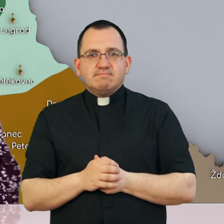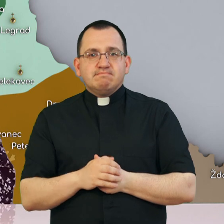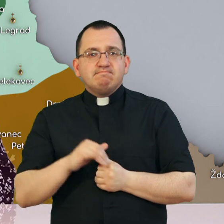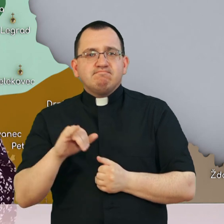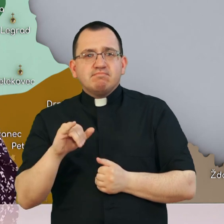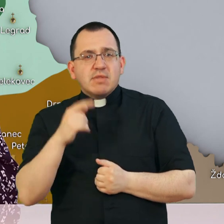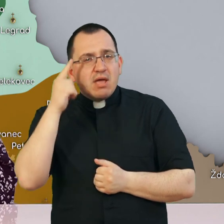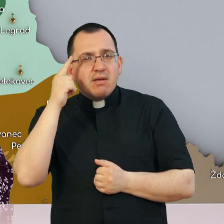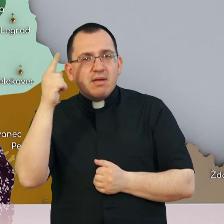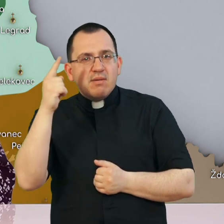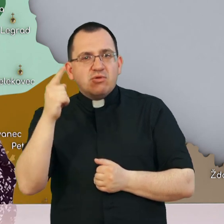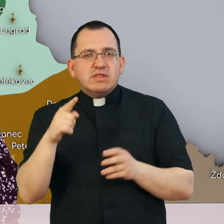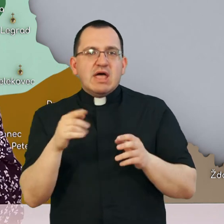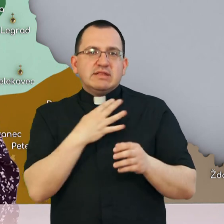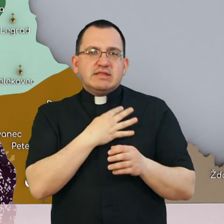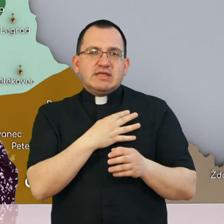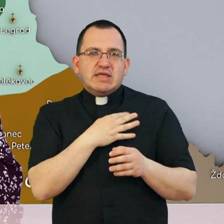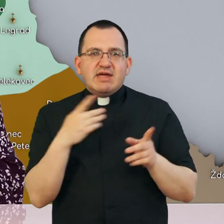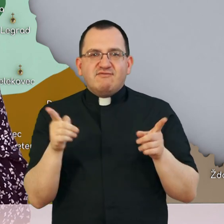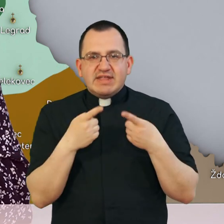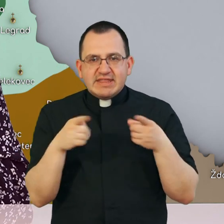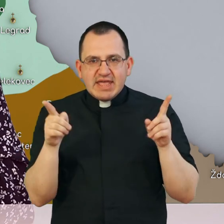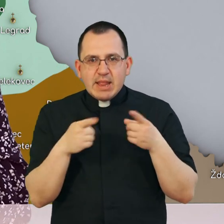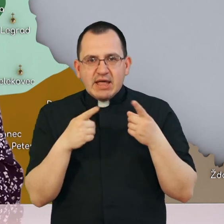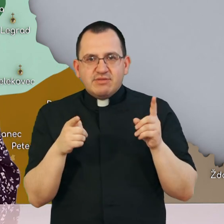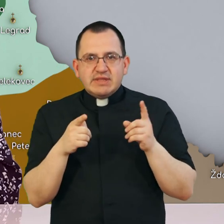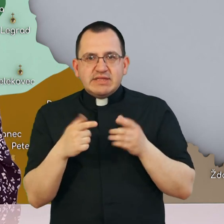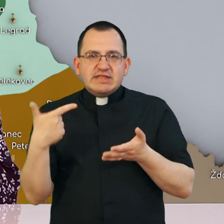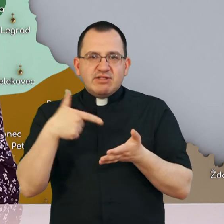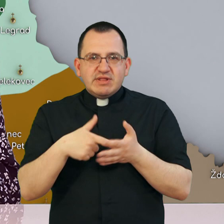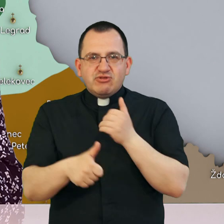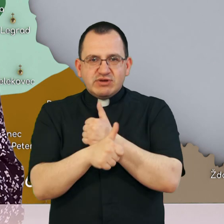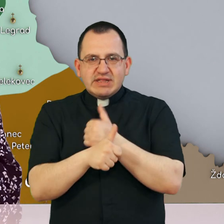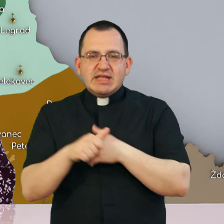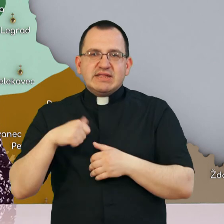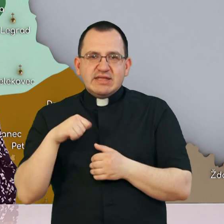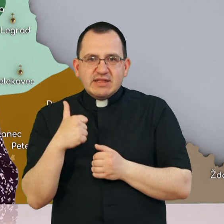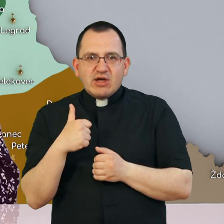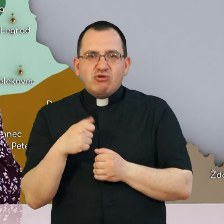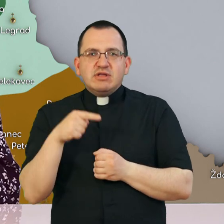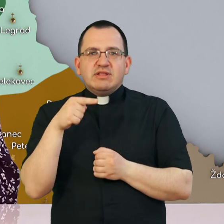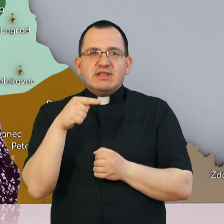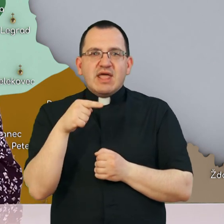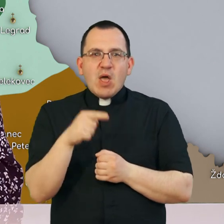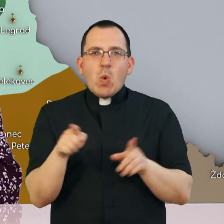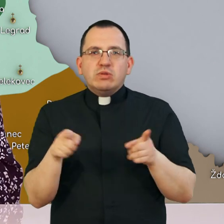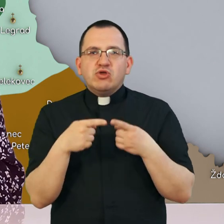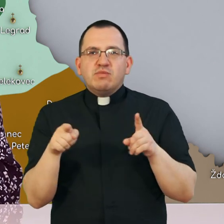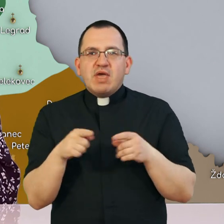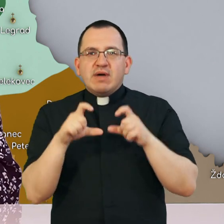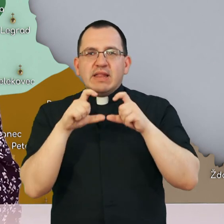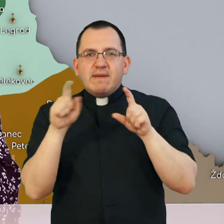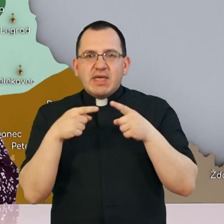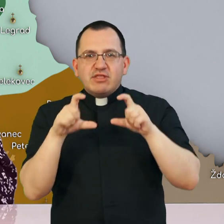Najpoznatiji hrvatski glazbenici okupili su se u Band Aid 2011. godine kako bi otpjevali pjesmu Zajedno